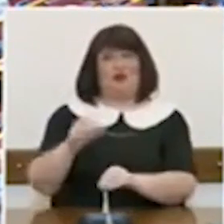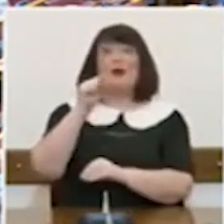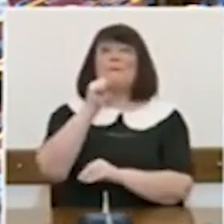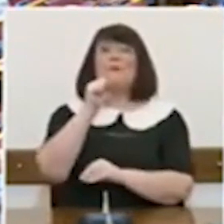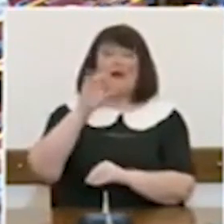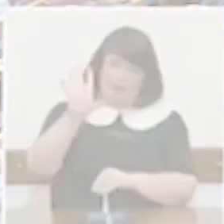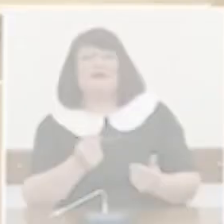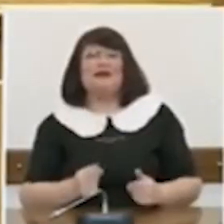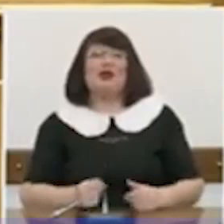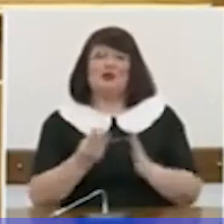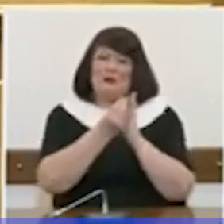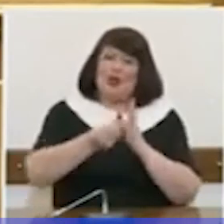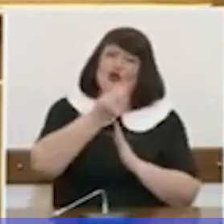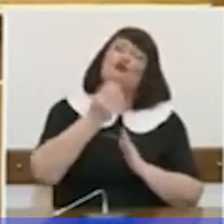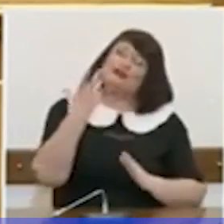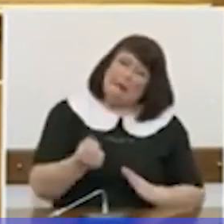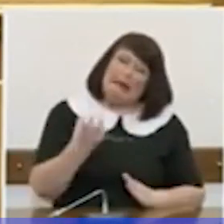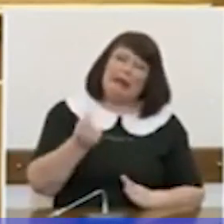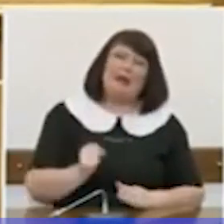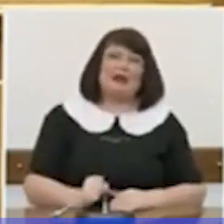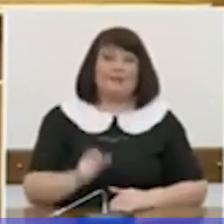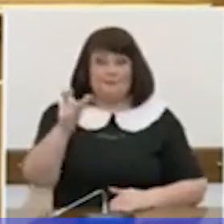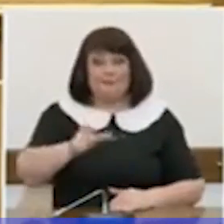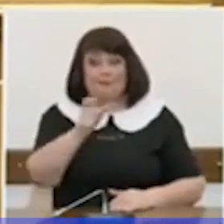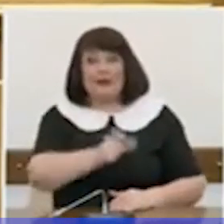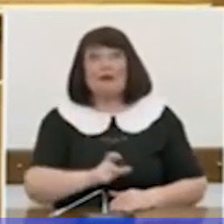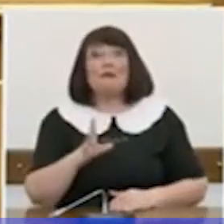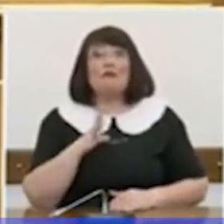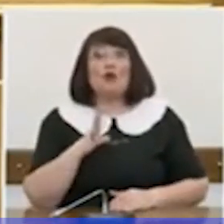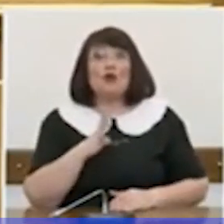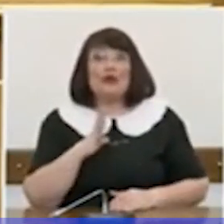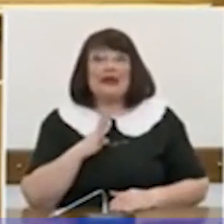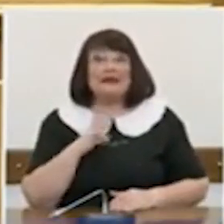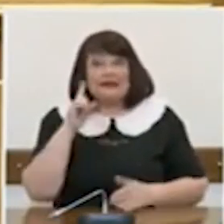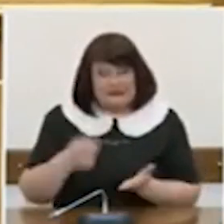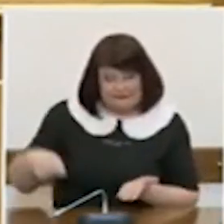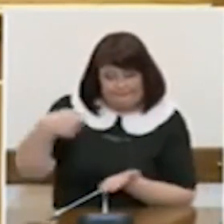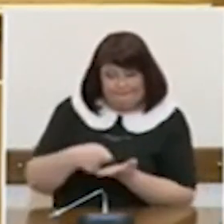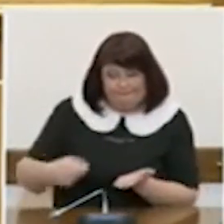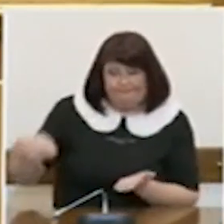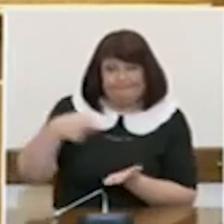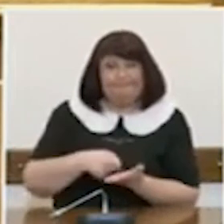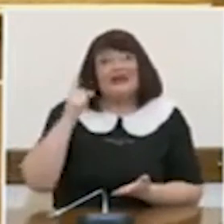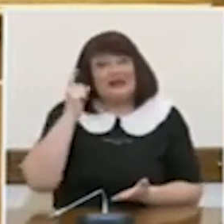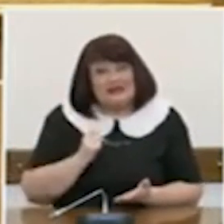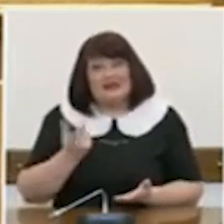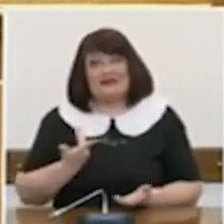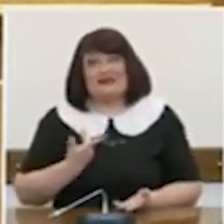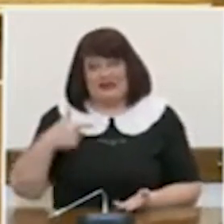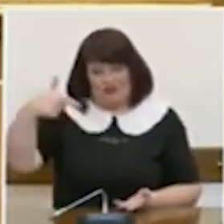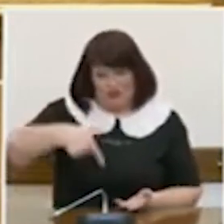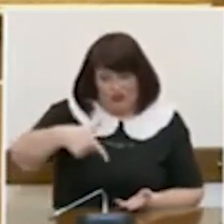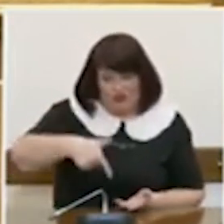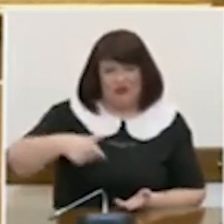επικοινωνιακό πυροτέχνημα. Ότι οι πολίτες ξέρουν από πρώτο χέρι τι πληρώνουν στα ταμεία του σούπερ μάρκετ, τι πληρώνουν στα πρατήρια καυσίμων, ότι η